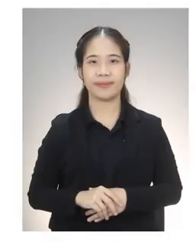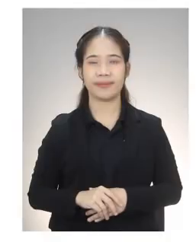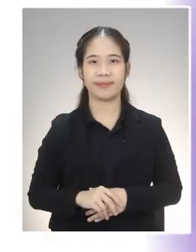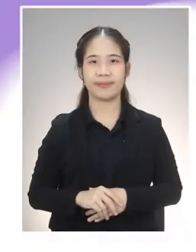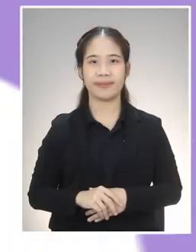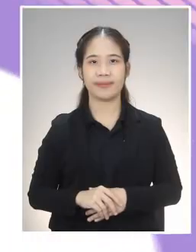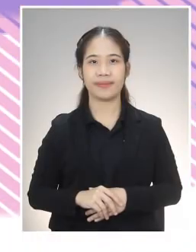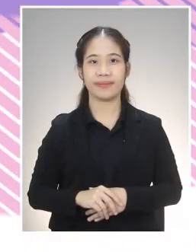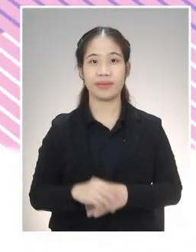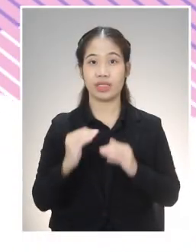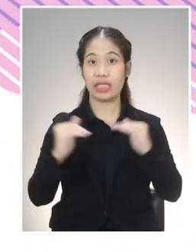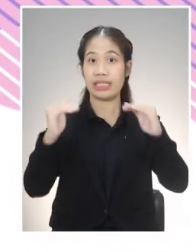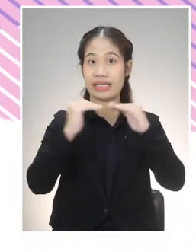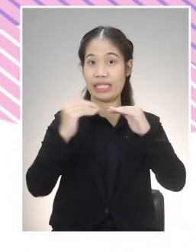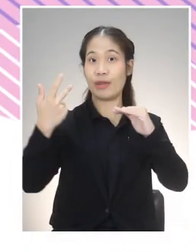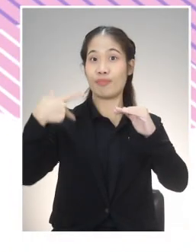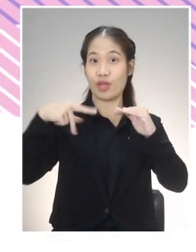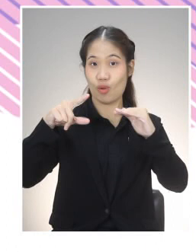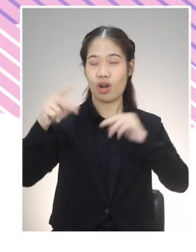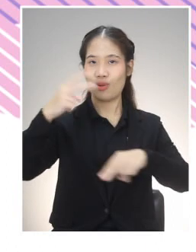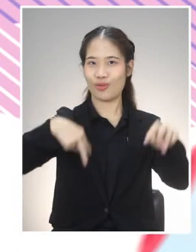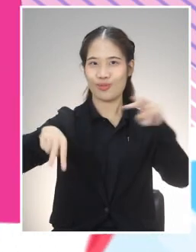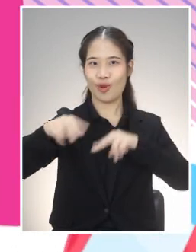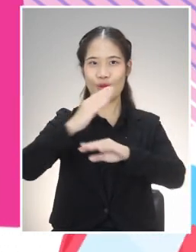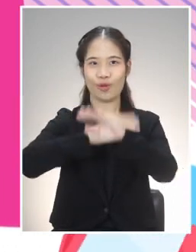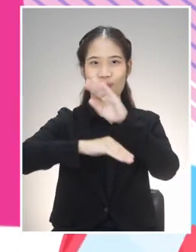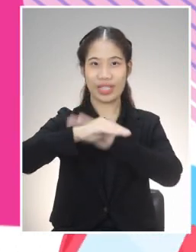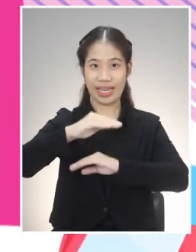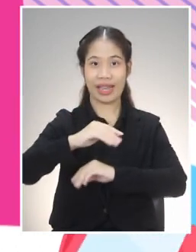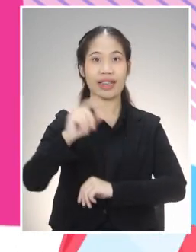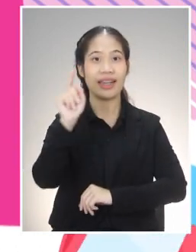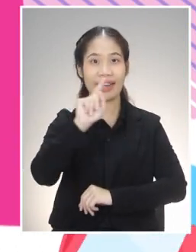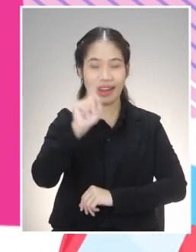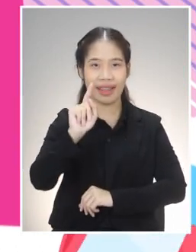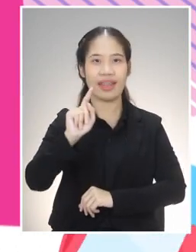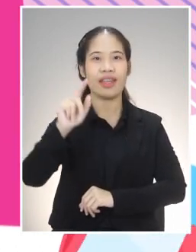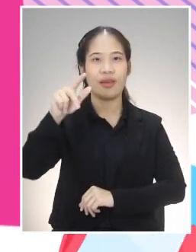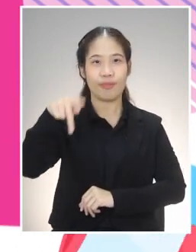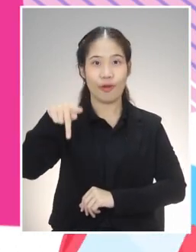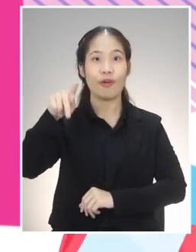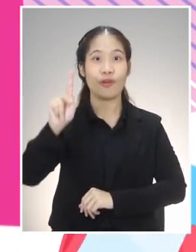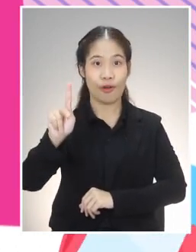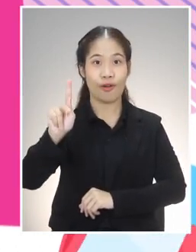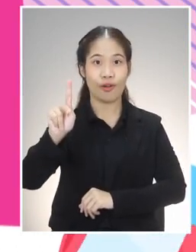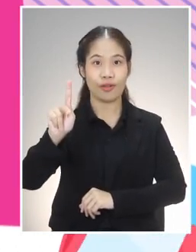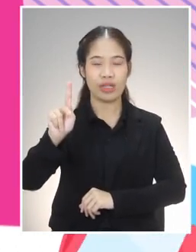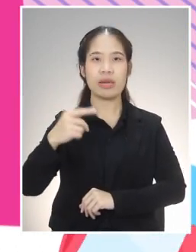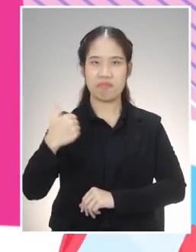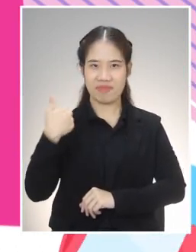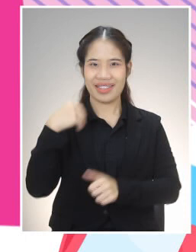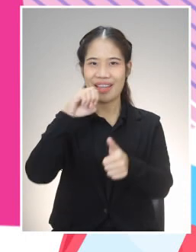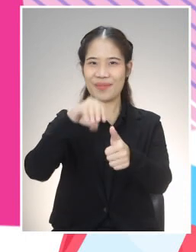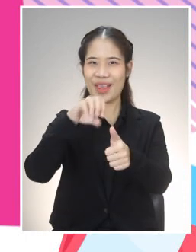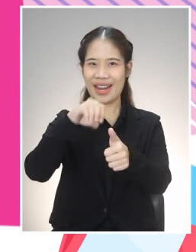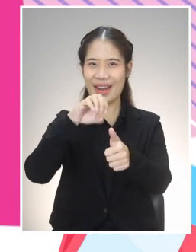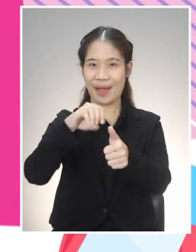ติดตามสิทธิประโยชน์และความคุ้มครองคนพิการบนจนส่งเสริมและพัฒนาคุณภาพชีวิตคนพิการคอยให้คำแนะ